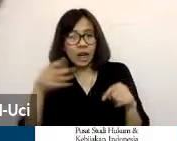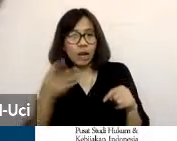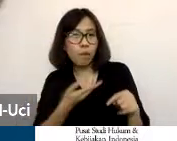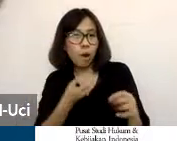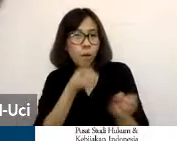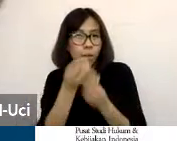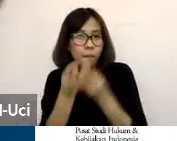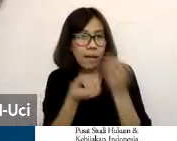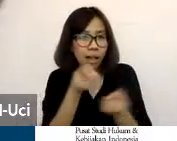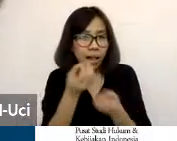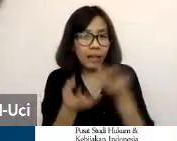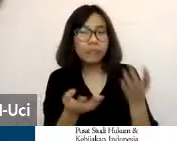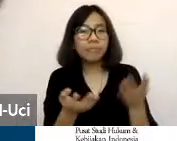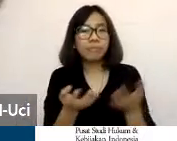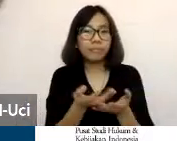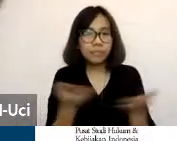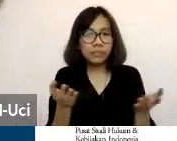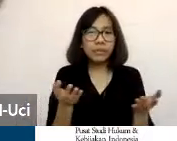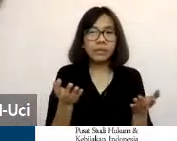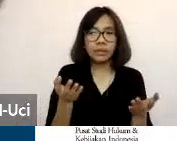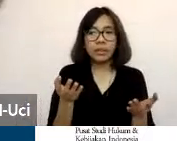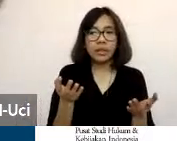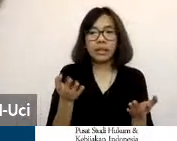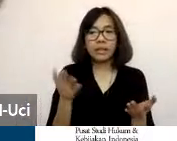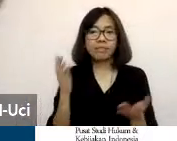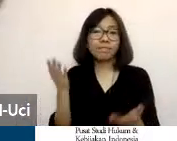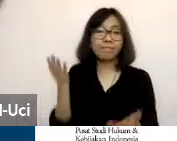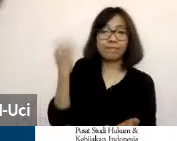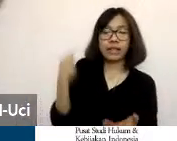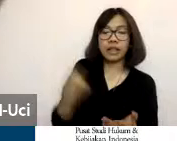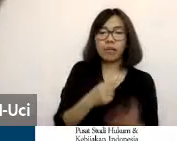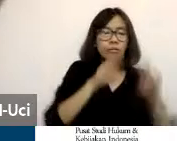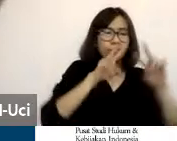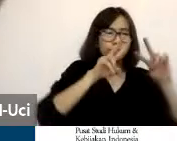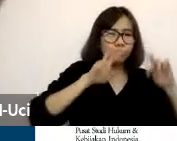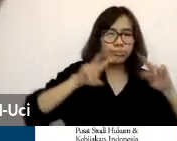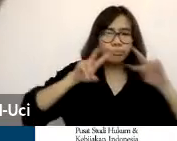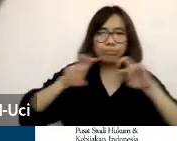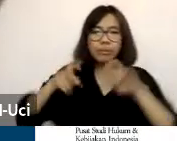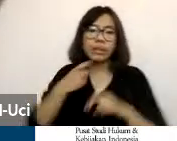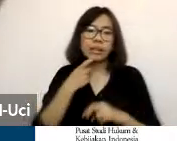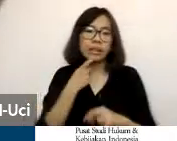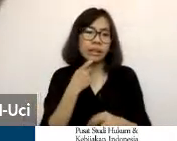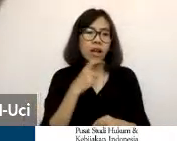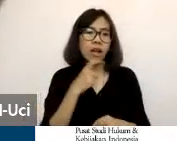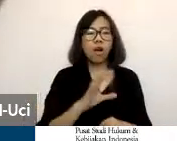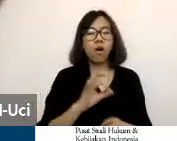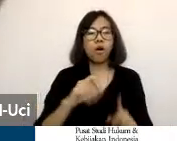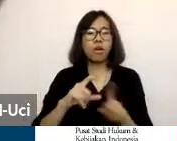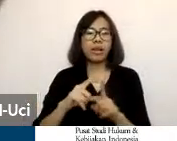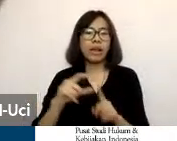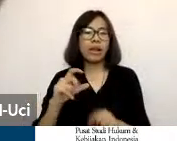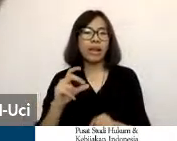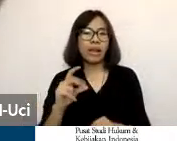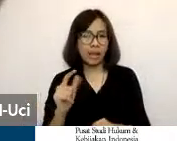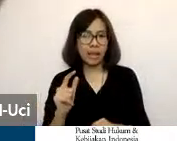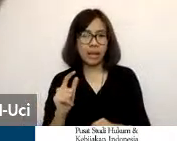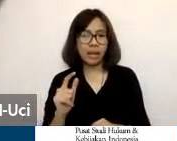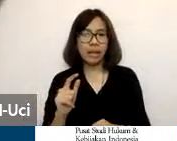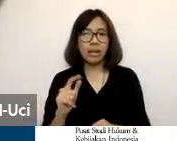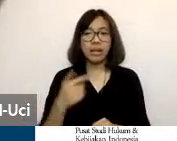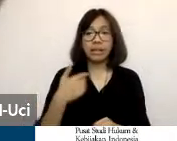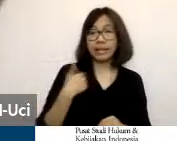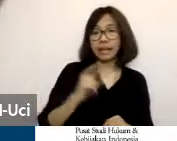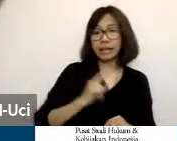menyampaikan apa yang telah mungkin kami lakukan terkait dengan riset terkait dengan online dispute resolution bersama saya